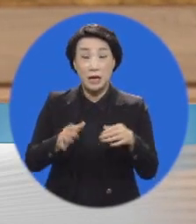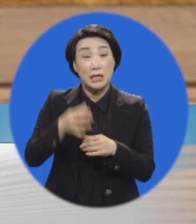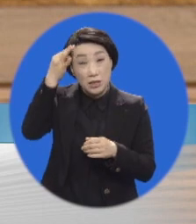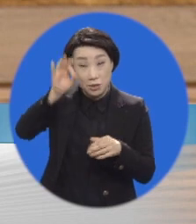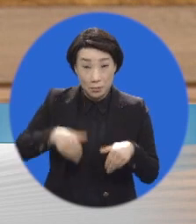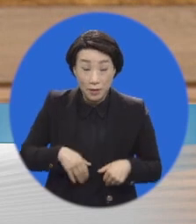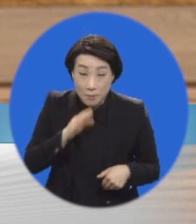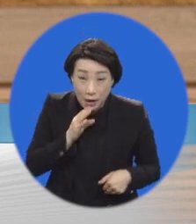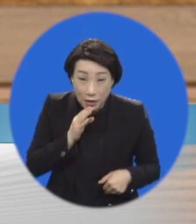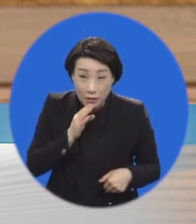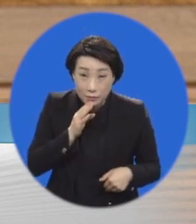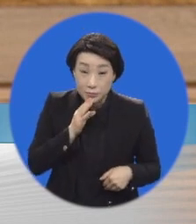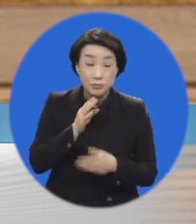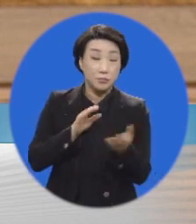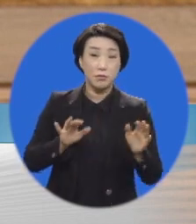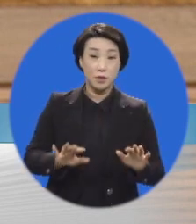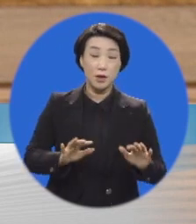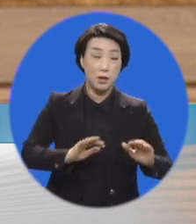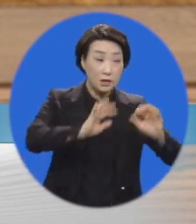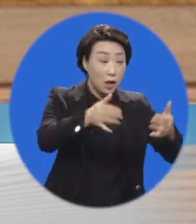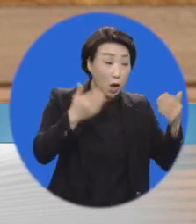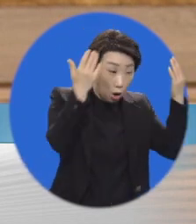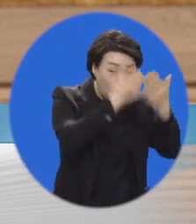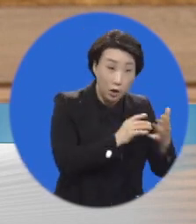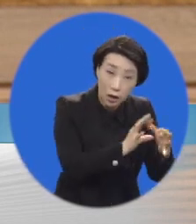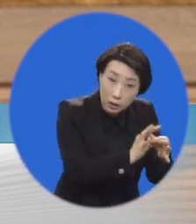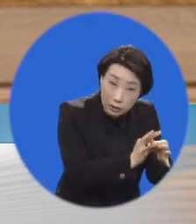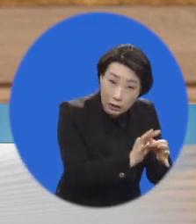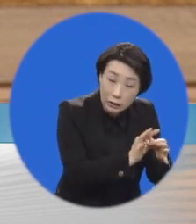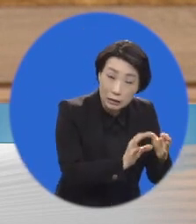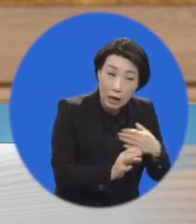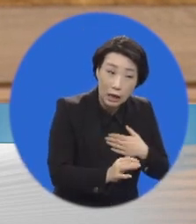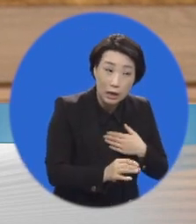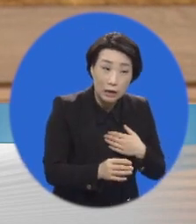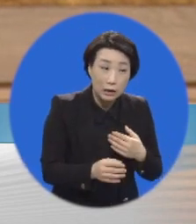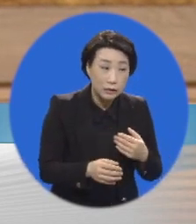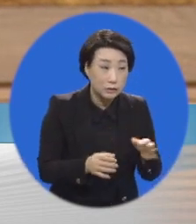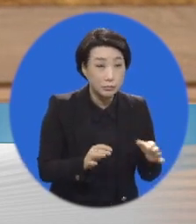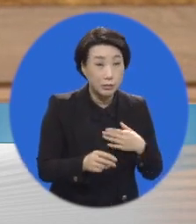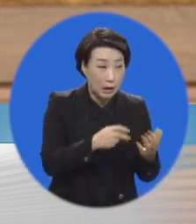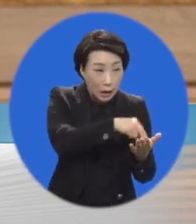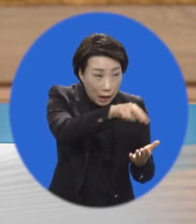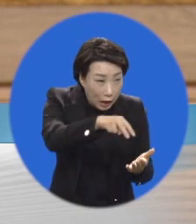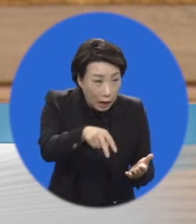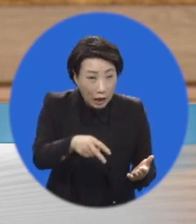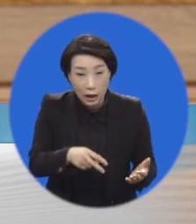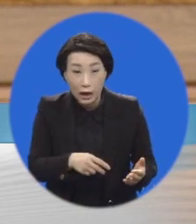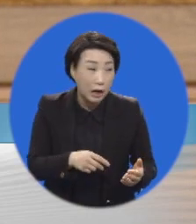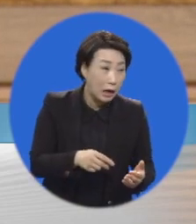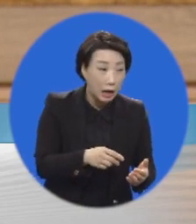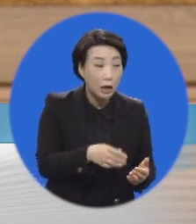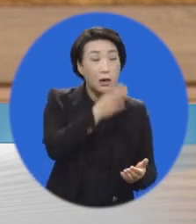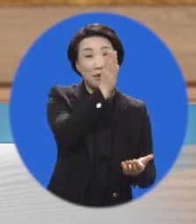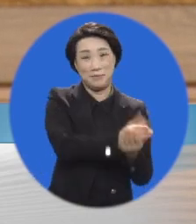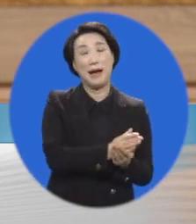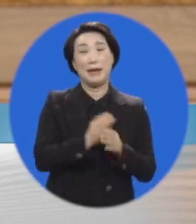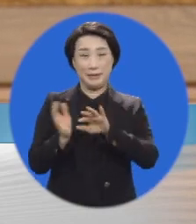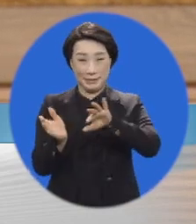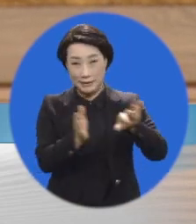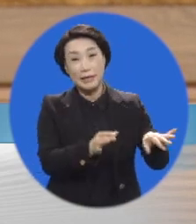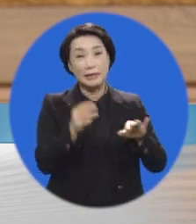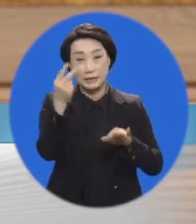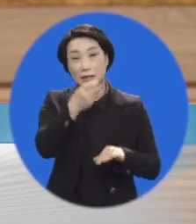일이 있어도 세상의 어두움에 속해서 이리저리 헤매이느라지 말고